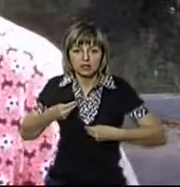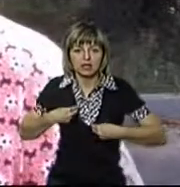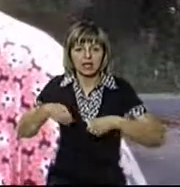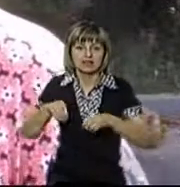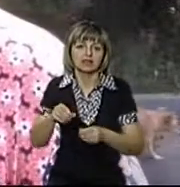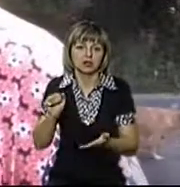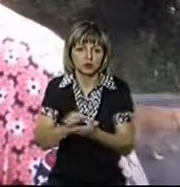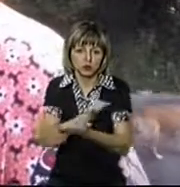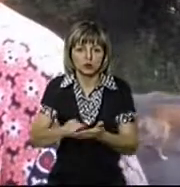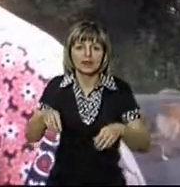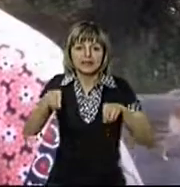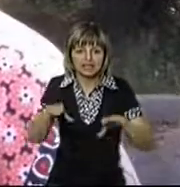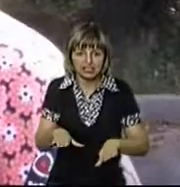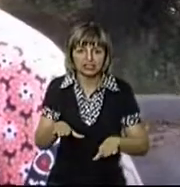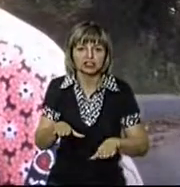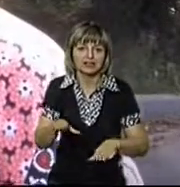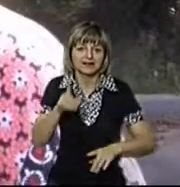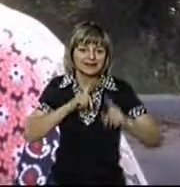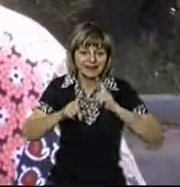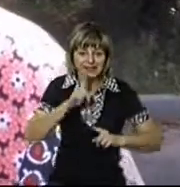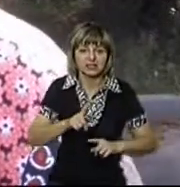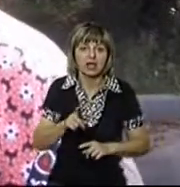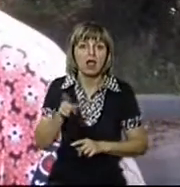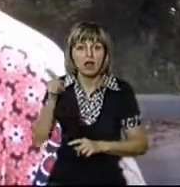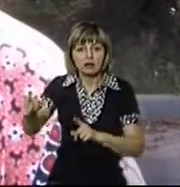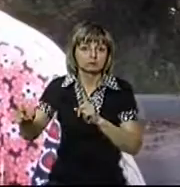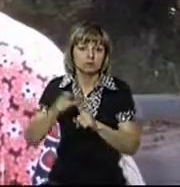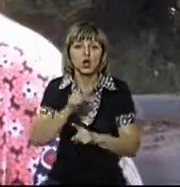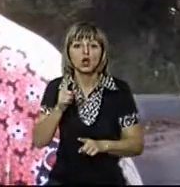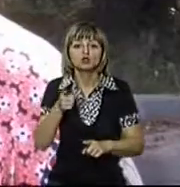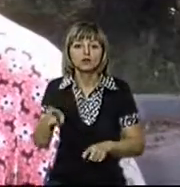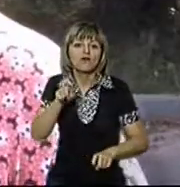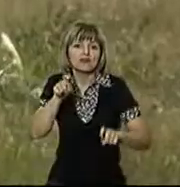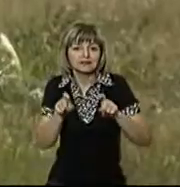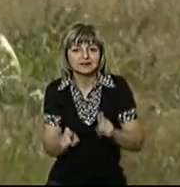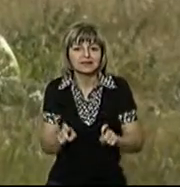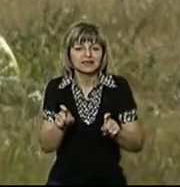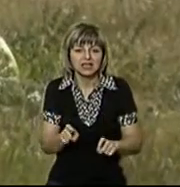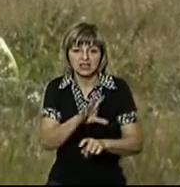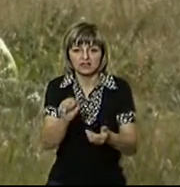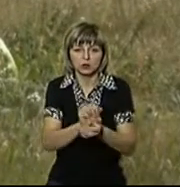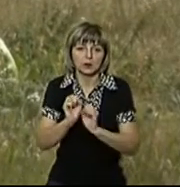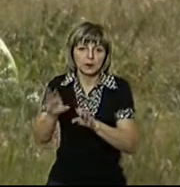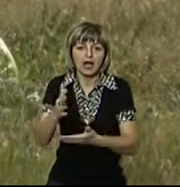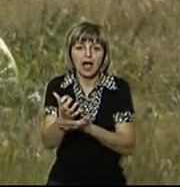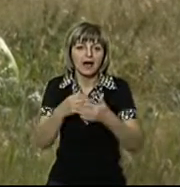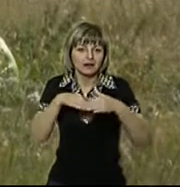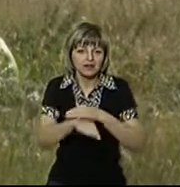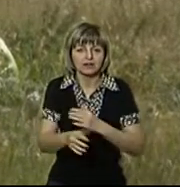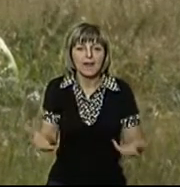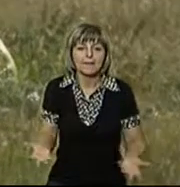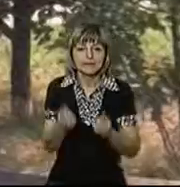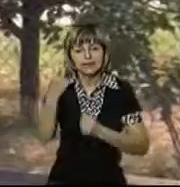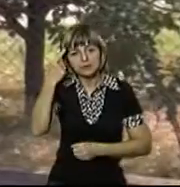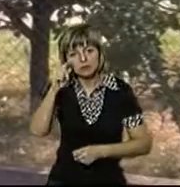рішення. Чи що вона сказала так, що чого ви до цих пір сиділи, воно все геть в архіві. Підтримує ідею облаштувати